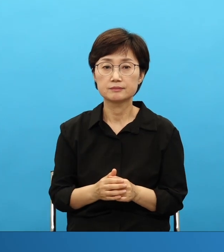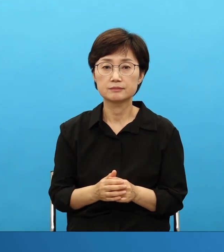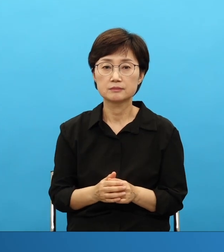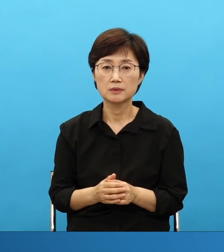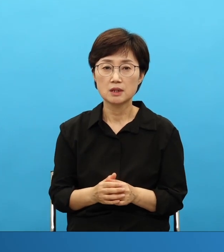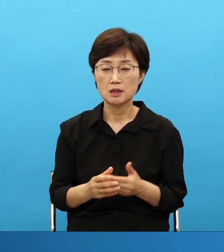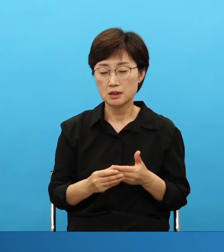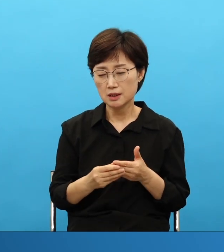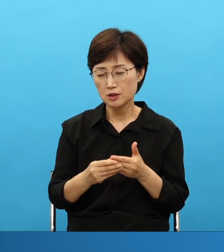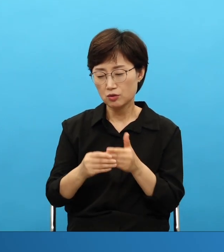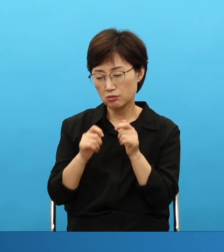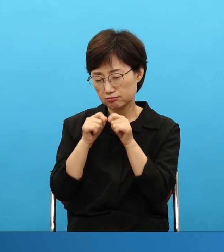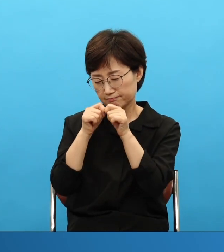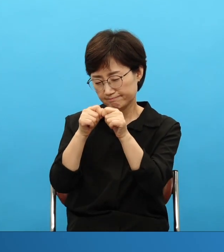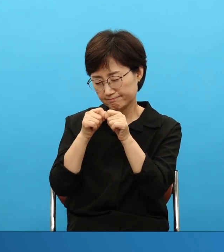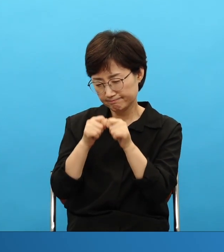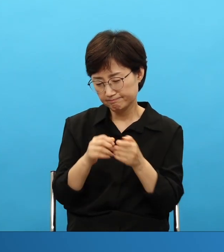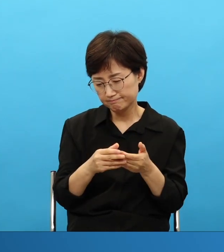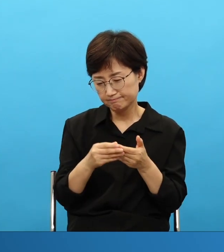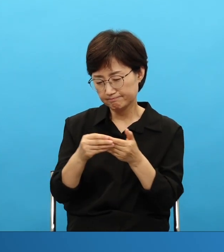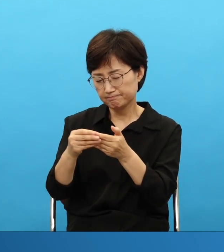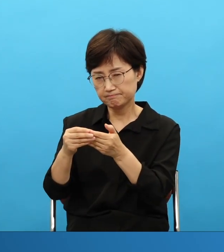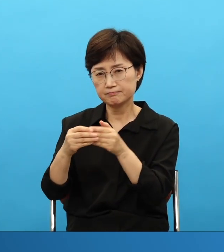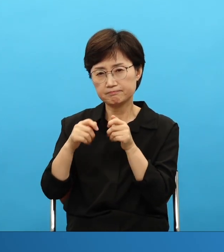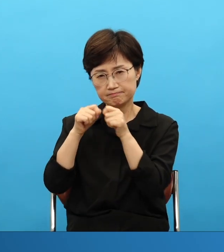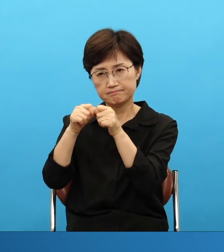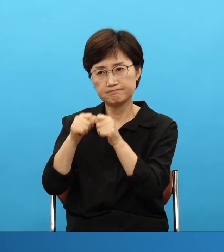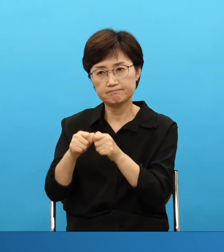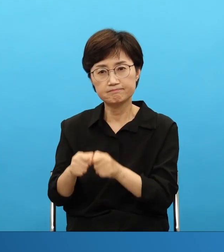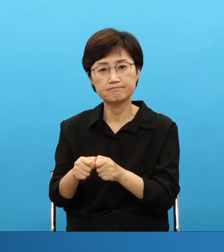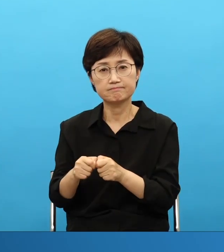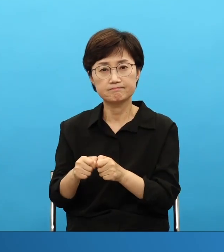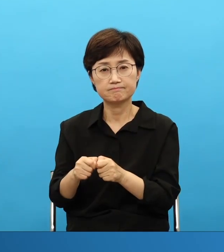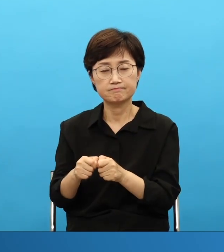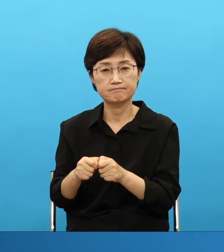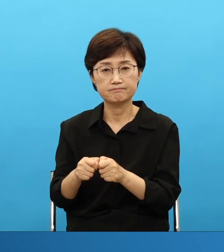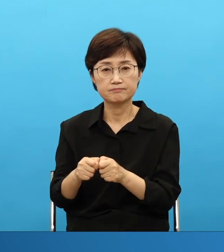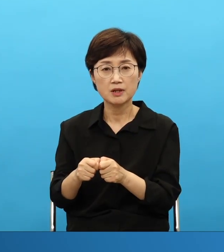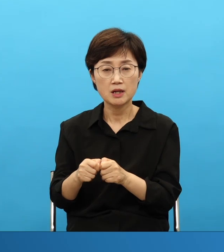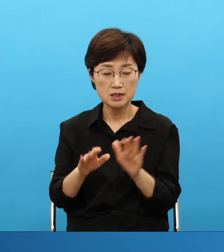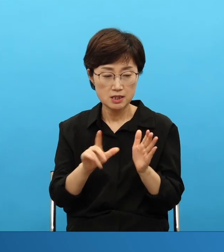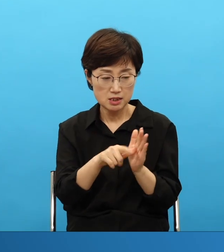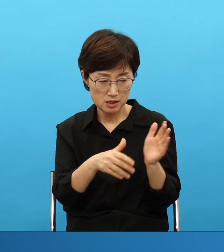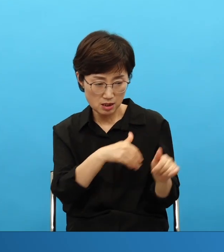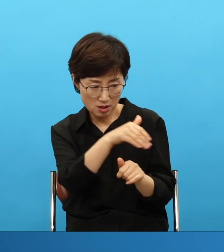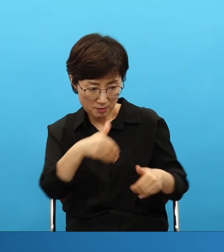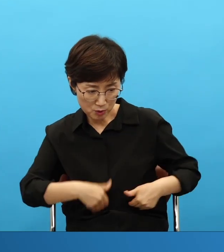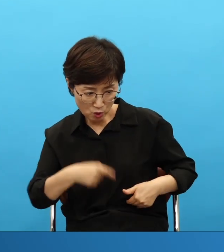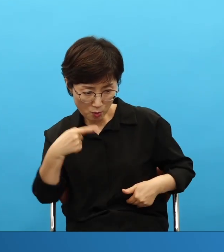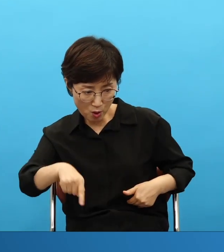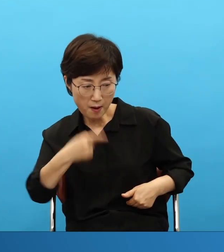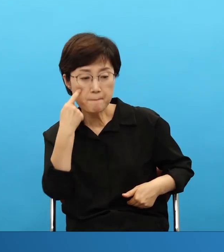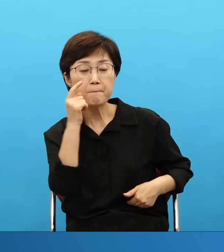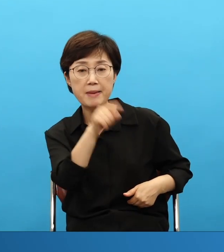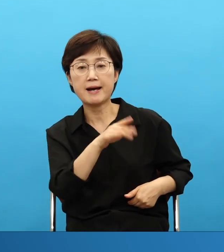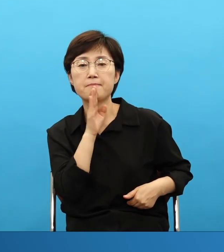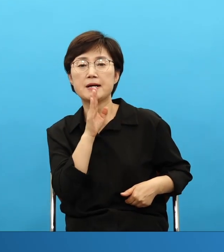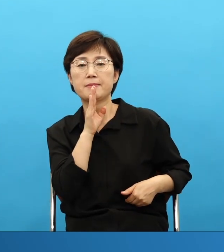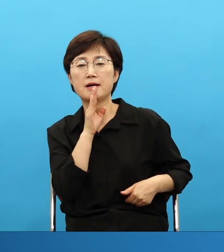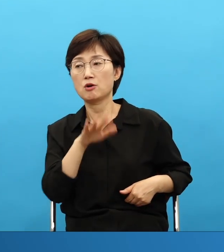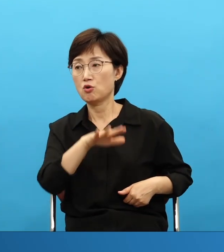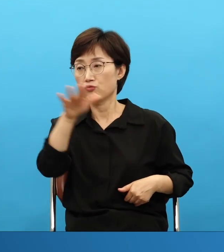저히 세밀히 인도해 나가실 것입니다이 시대 청앞에 모든 것을